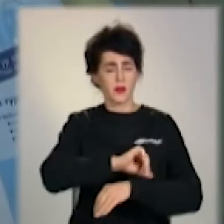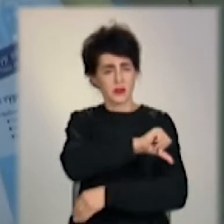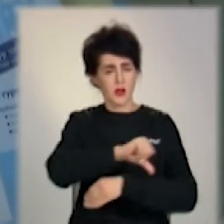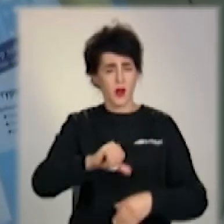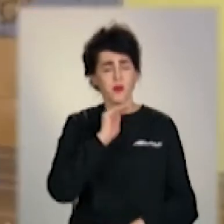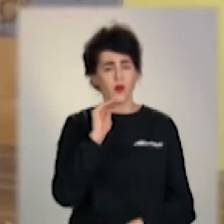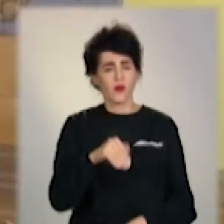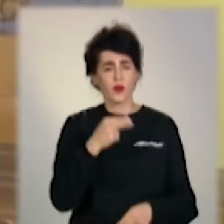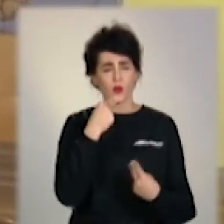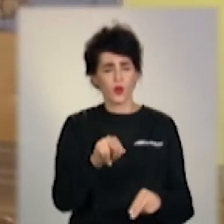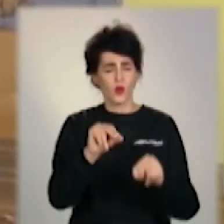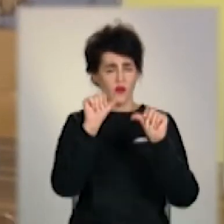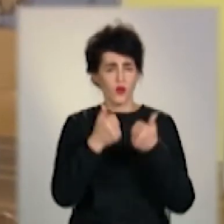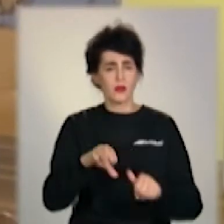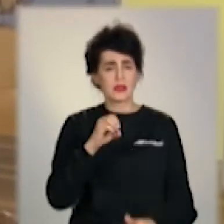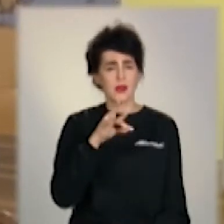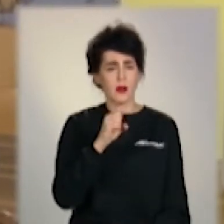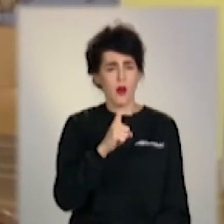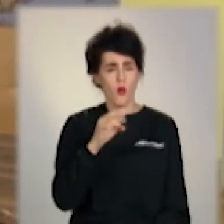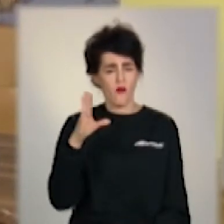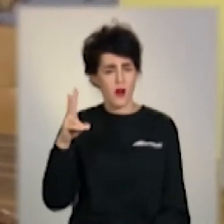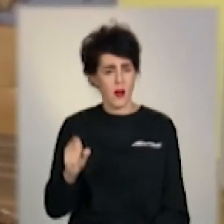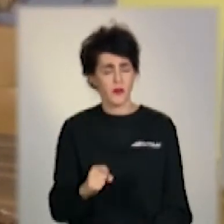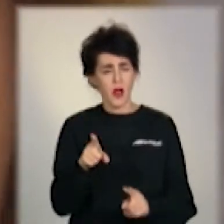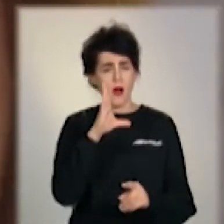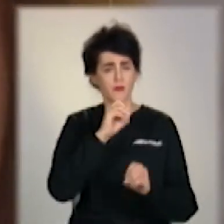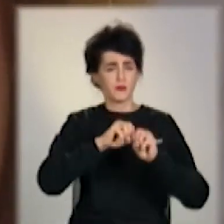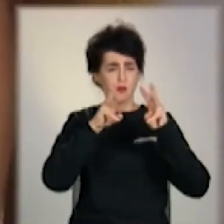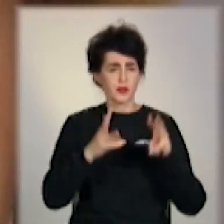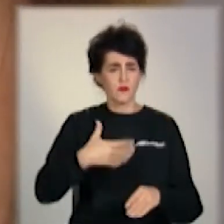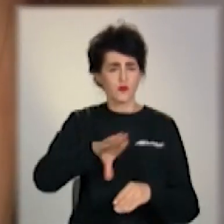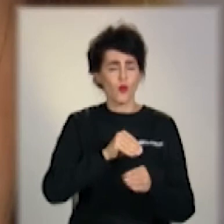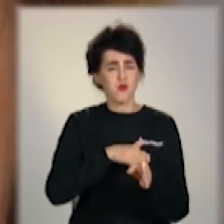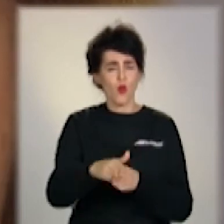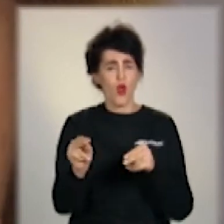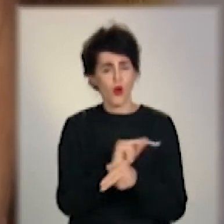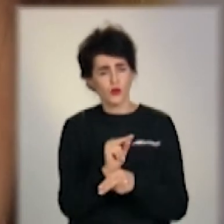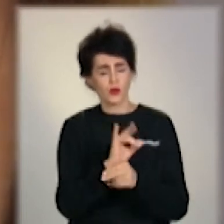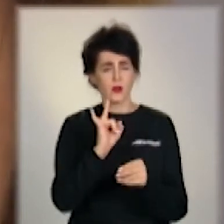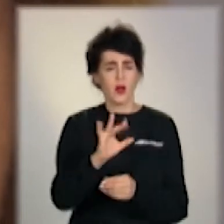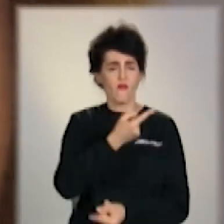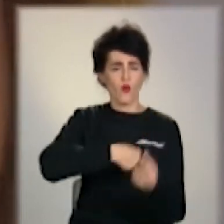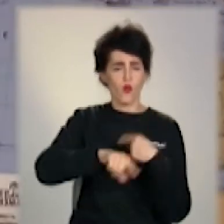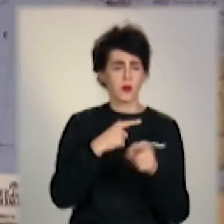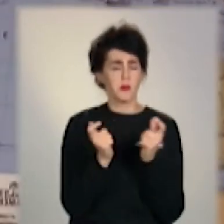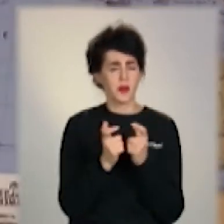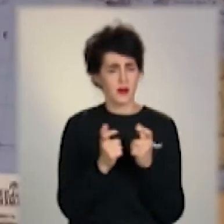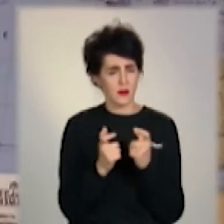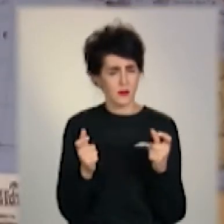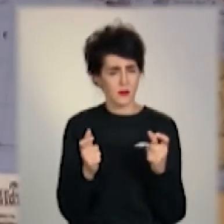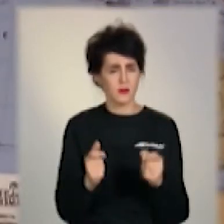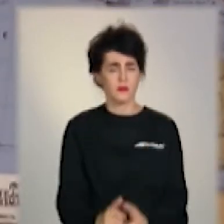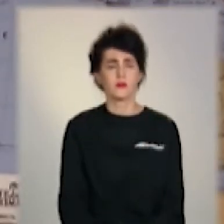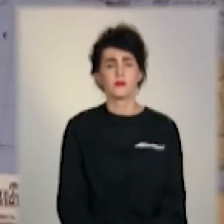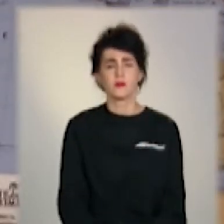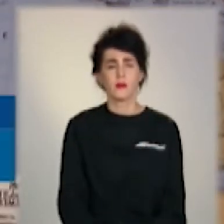фахівці радять оформити страховку. Вона гарантує обсервацію, повне лікування та зворотній квиток. А він може